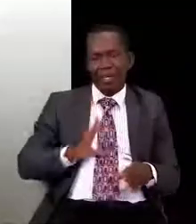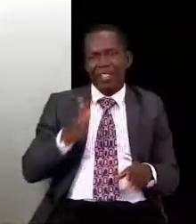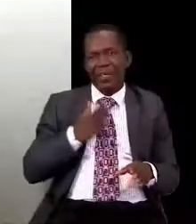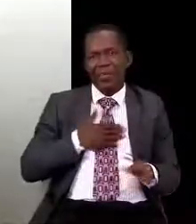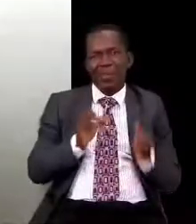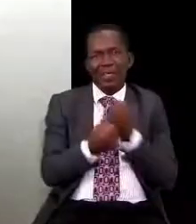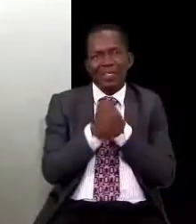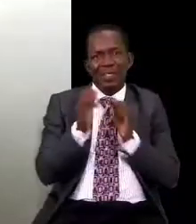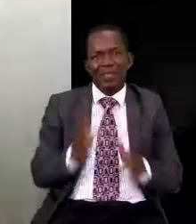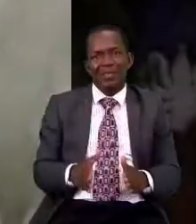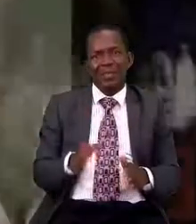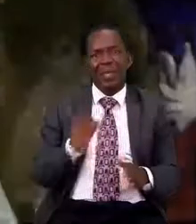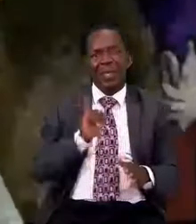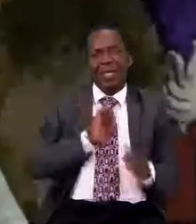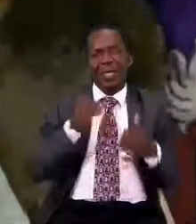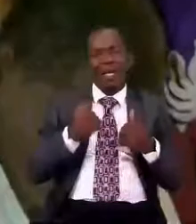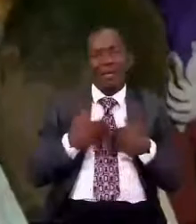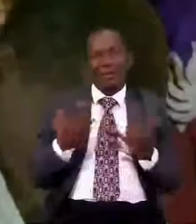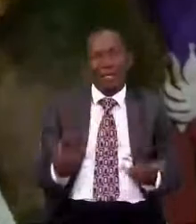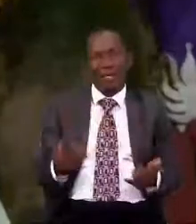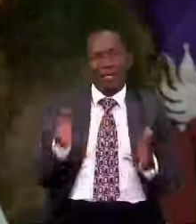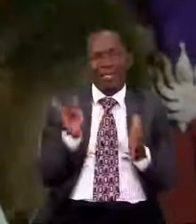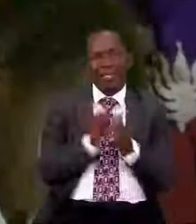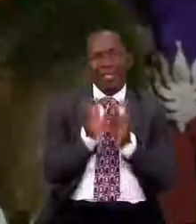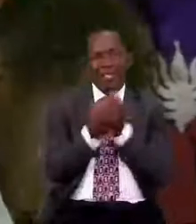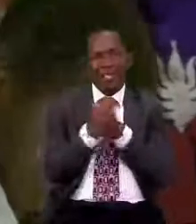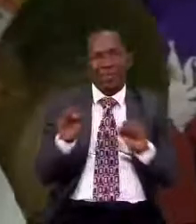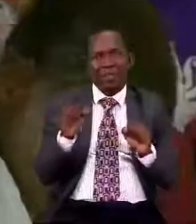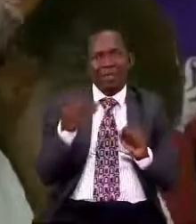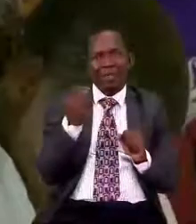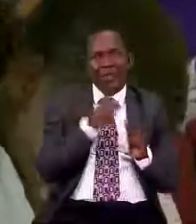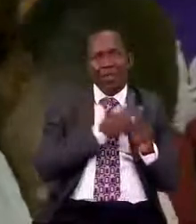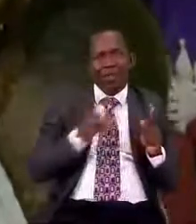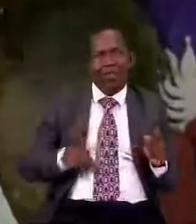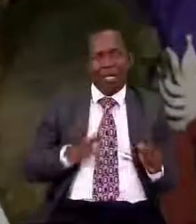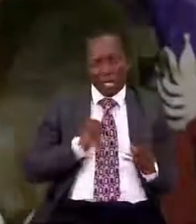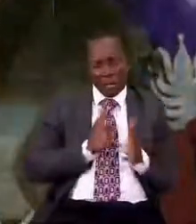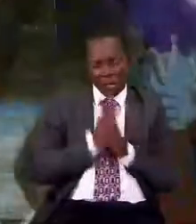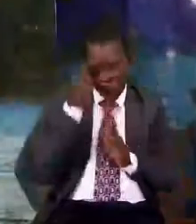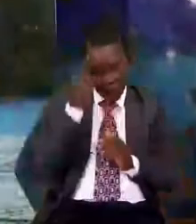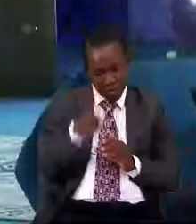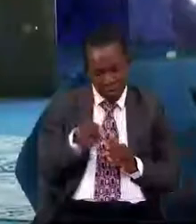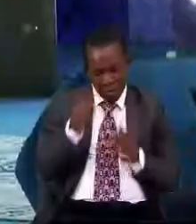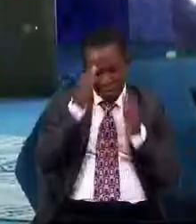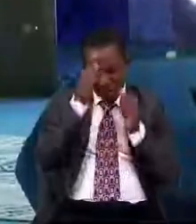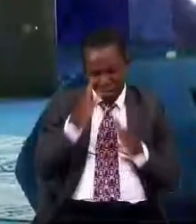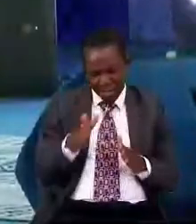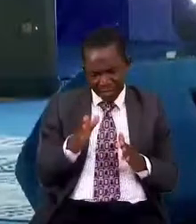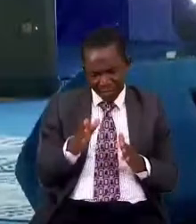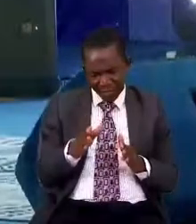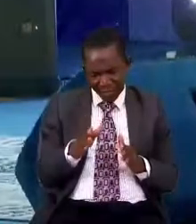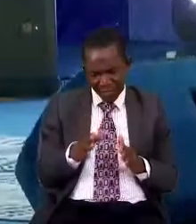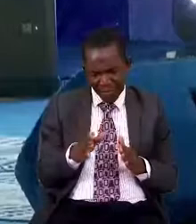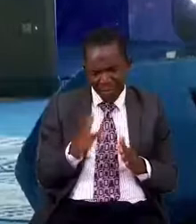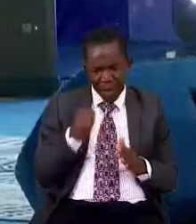Je prie pour vous maintenant, Père. Nous te remercions pour ton amour. Nous te remercions parce que